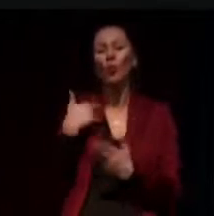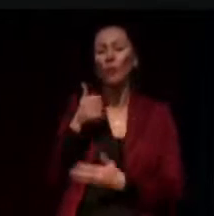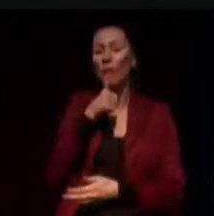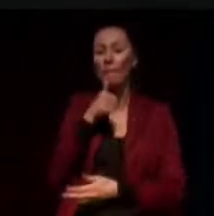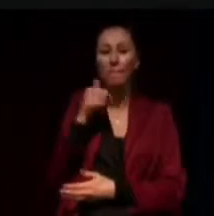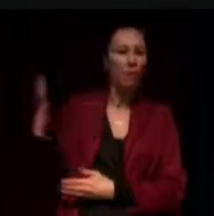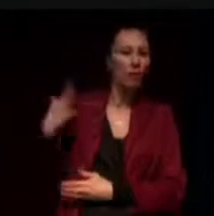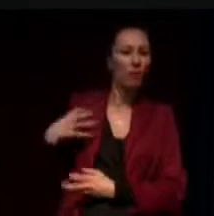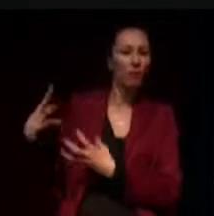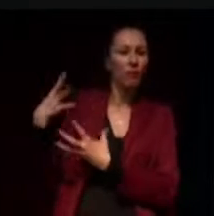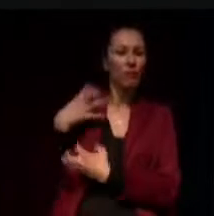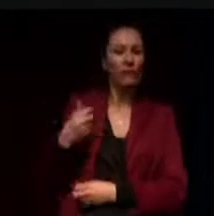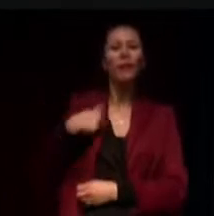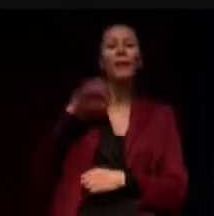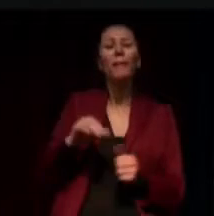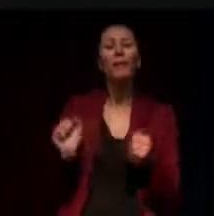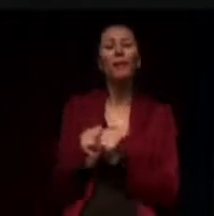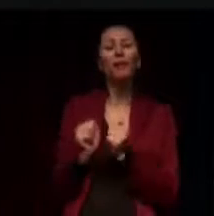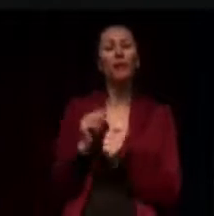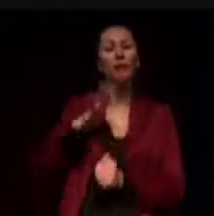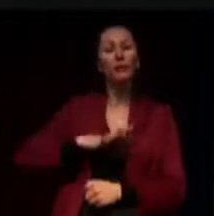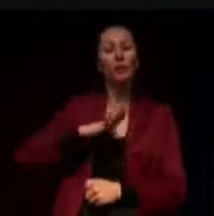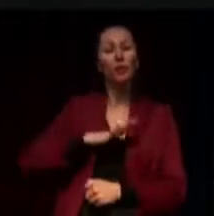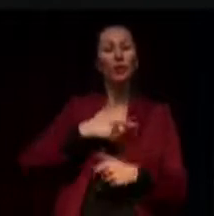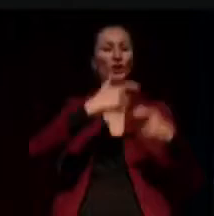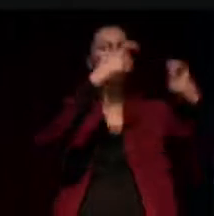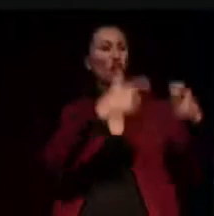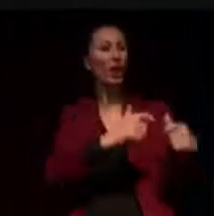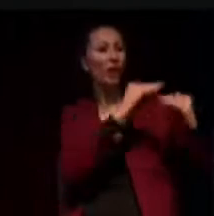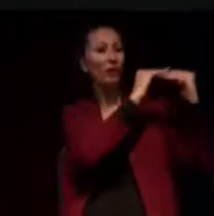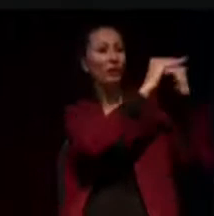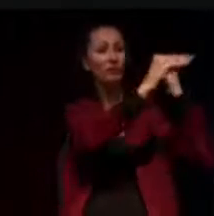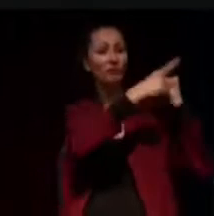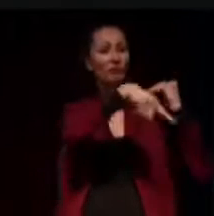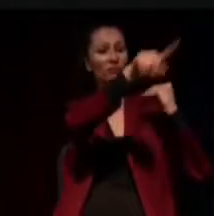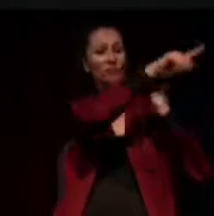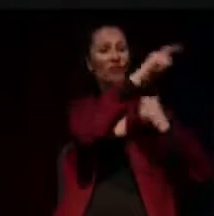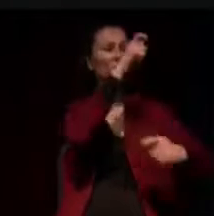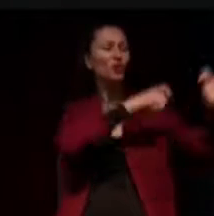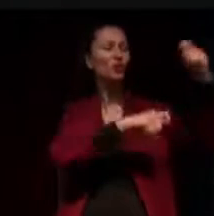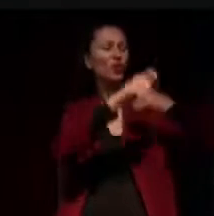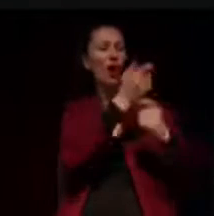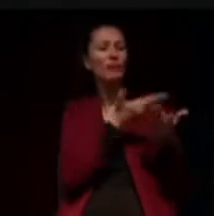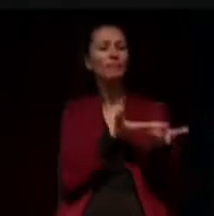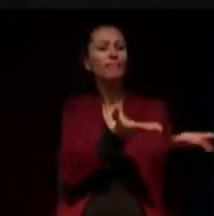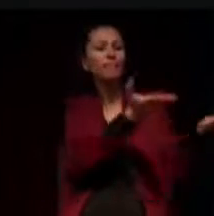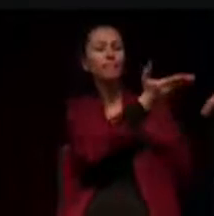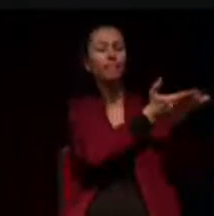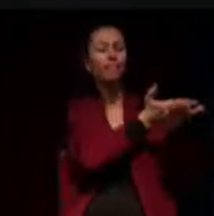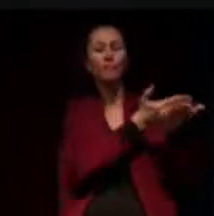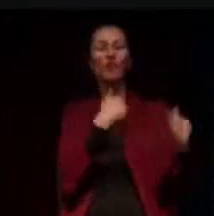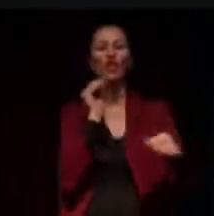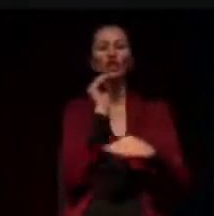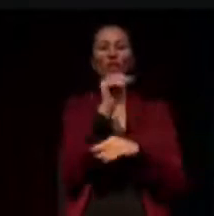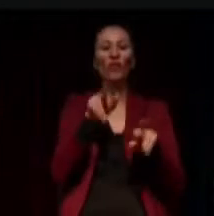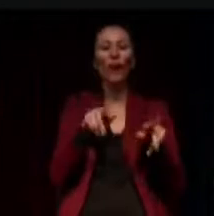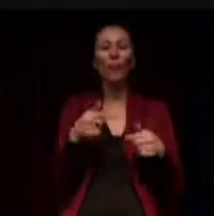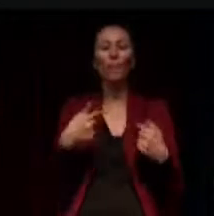düşkündü. Beni hep yanında istiyordu. Şehir ise şantiye gibiydi. Şantiye şefi